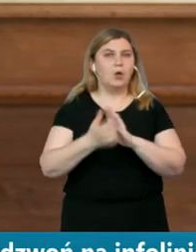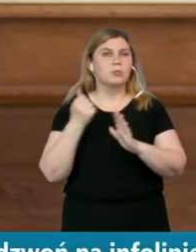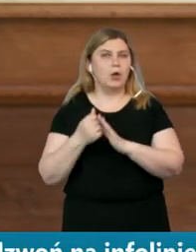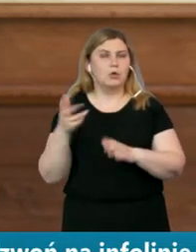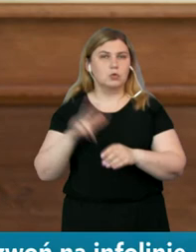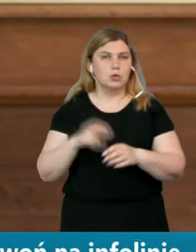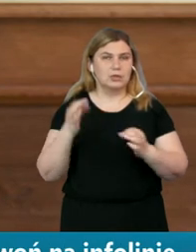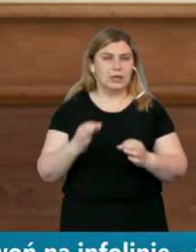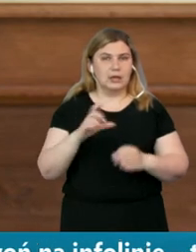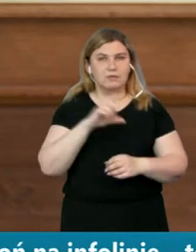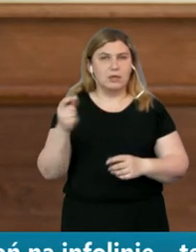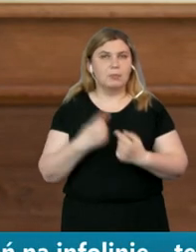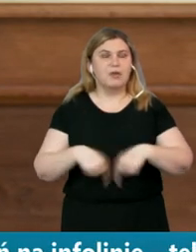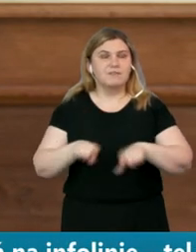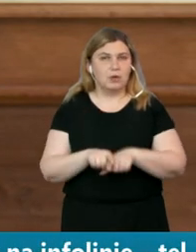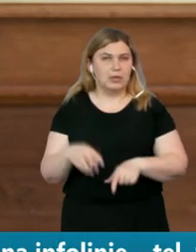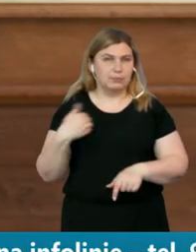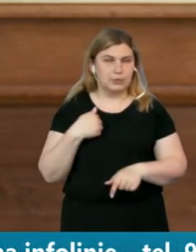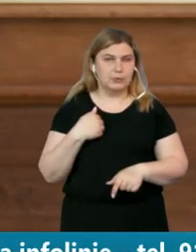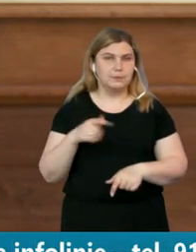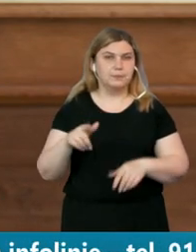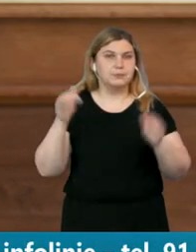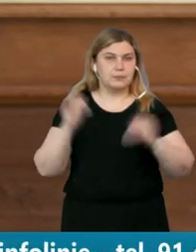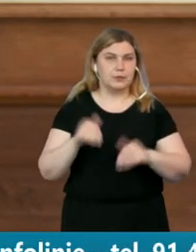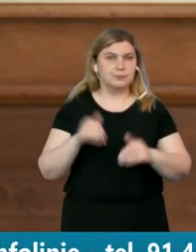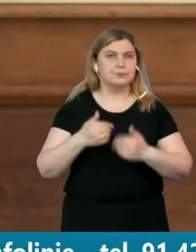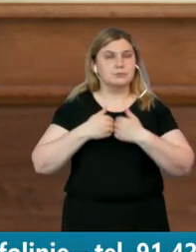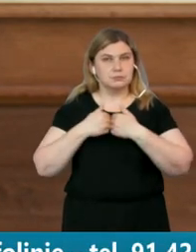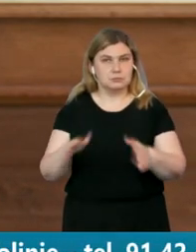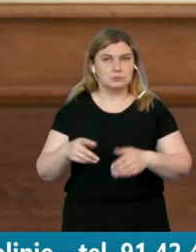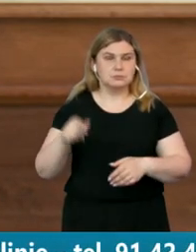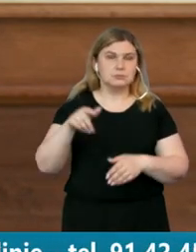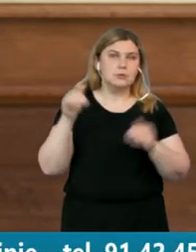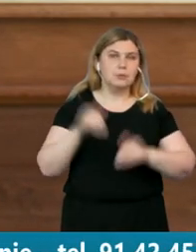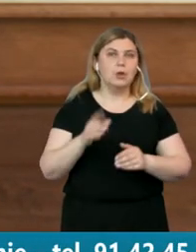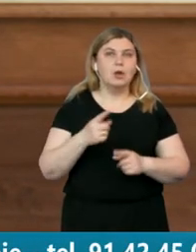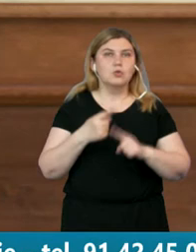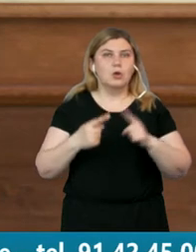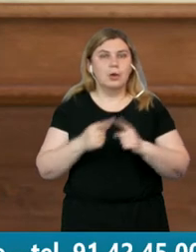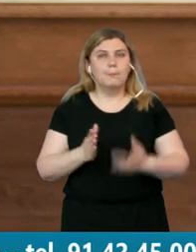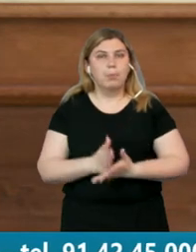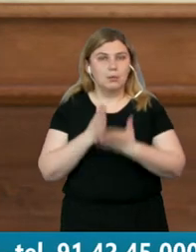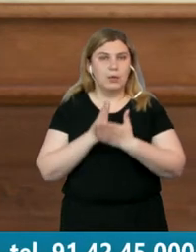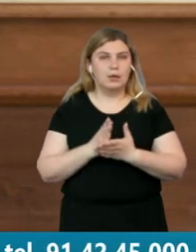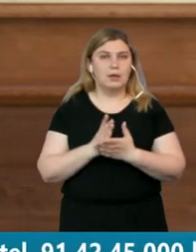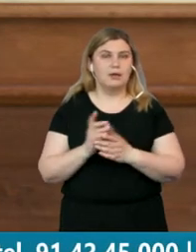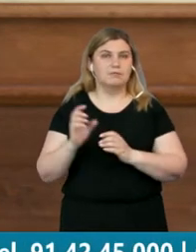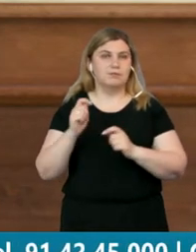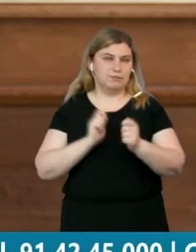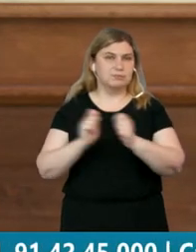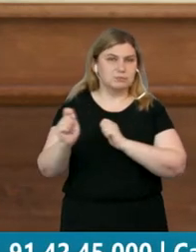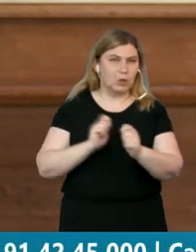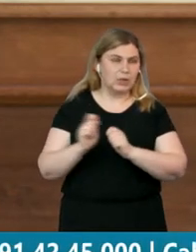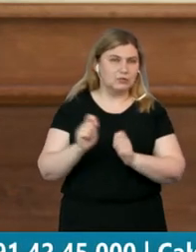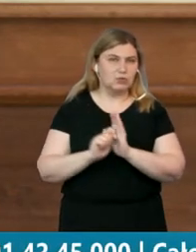są w trakcie, były jak najszybciej wykonane i abyśmy mogli tą pętlę już uruchomić. Być może to trochę pomoże w komunikacji z tamtej